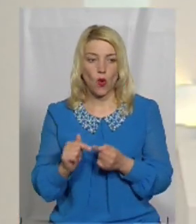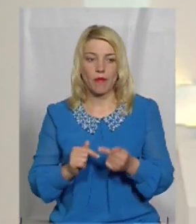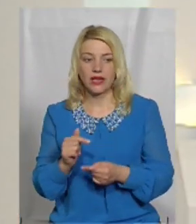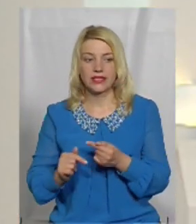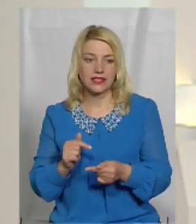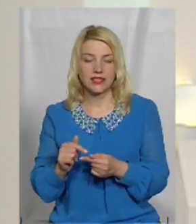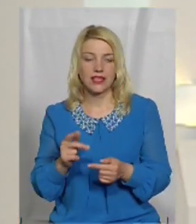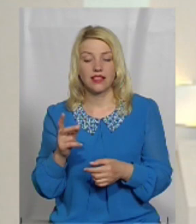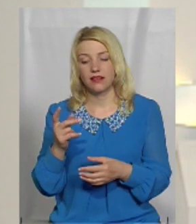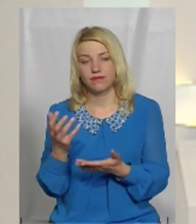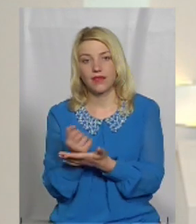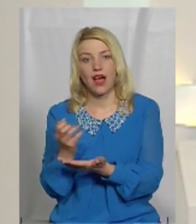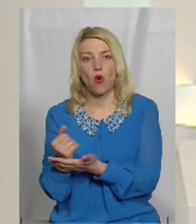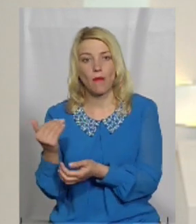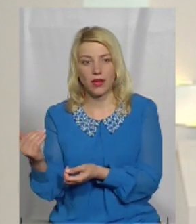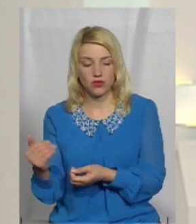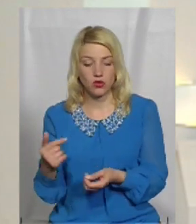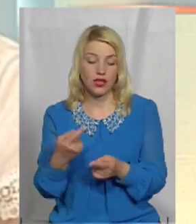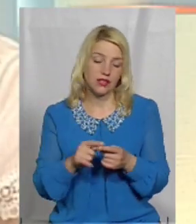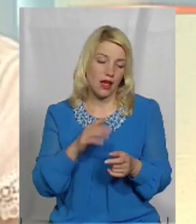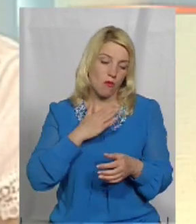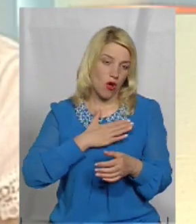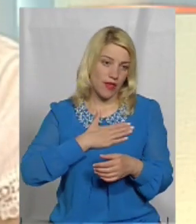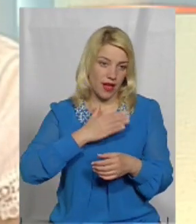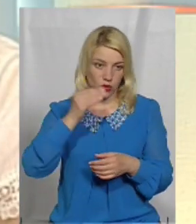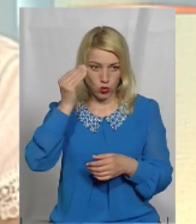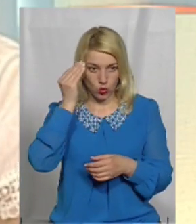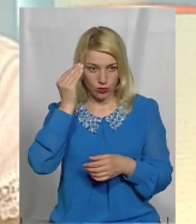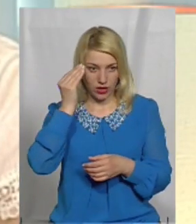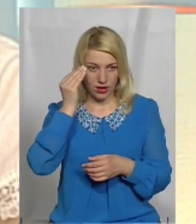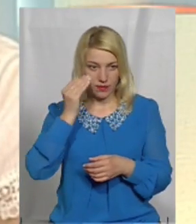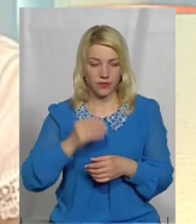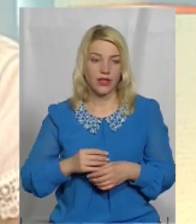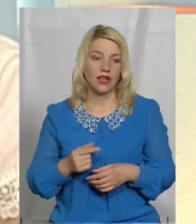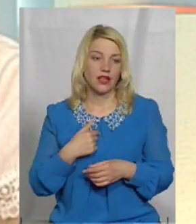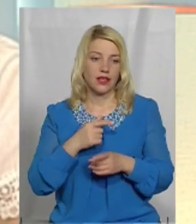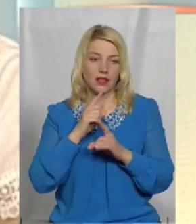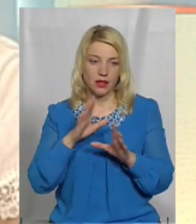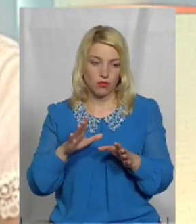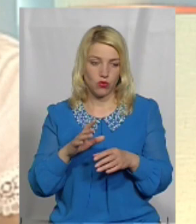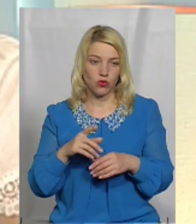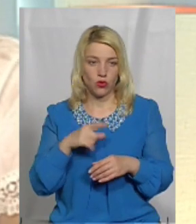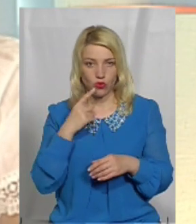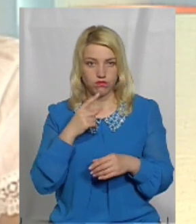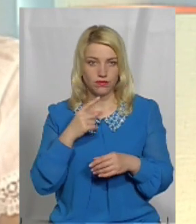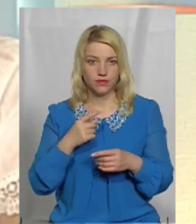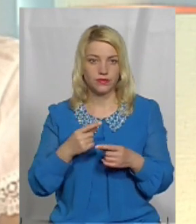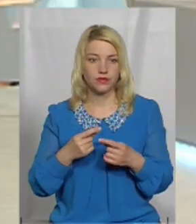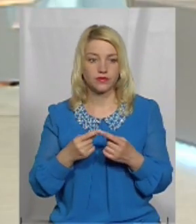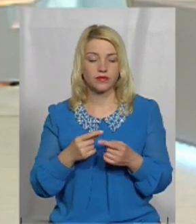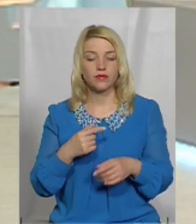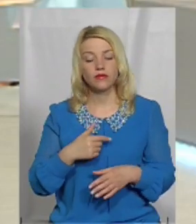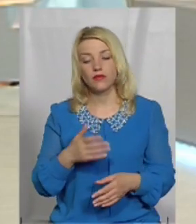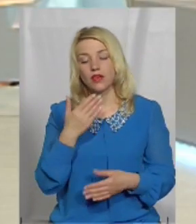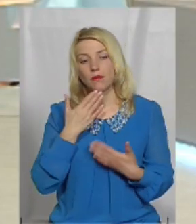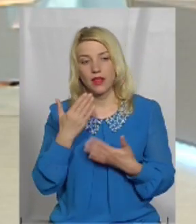комерційні на комерцію. Але це моя суб'єктивна думка, я не буду так особливо. А якщо ми зараз повернемось до нашої